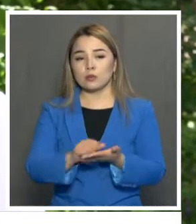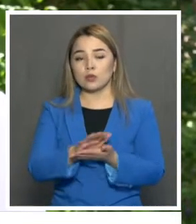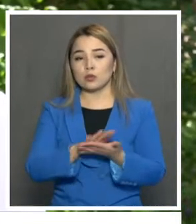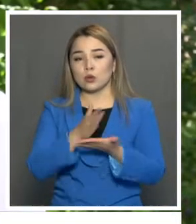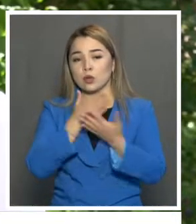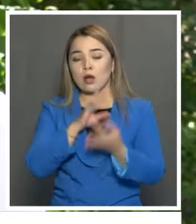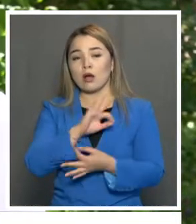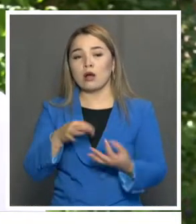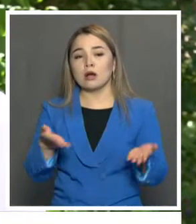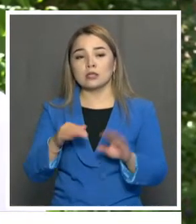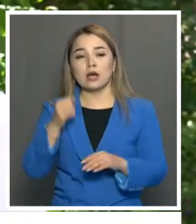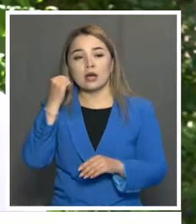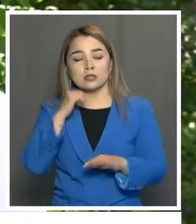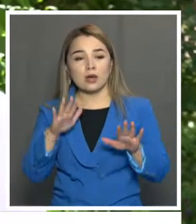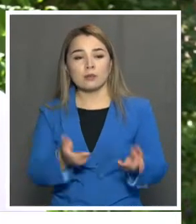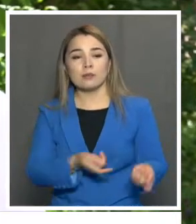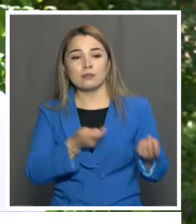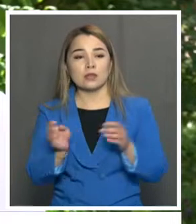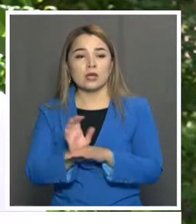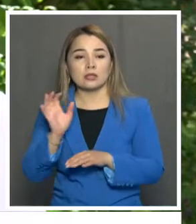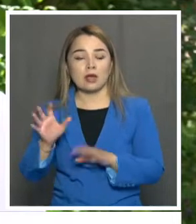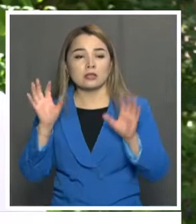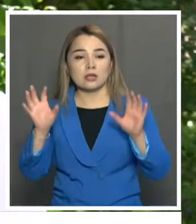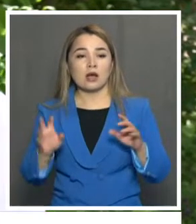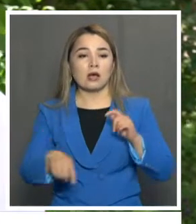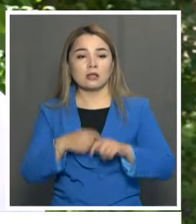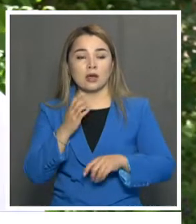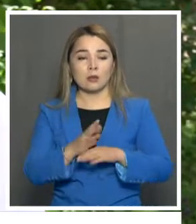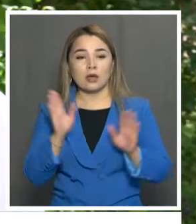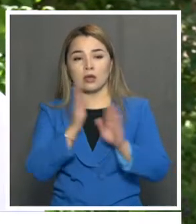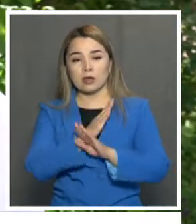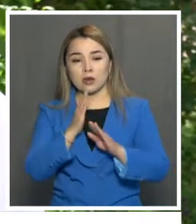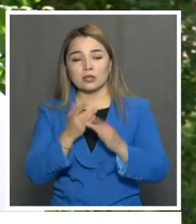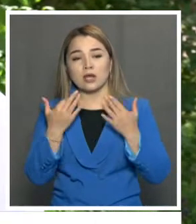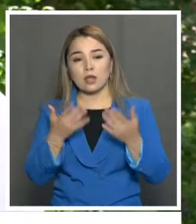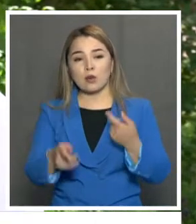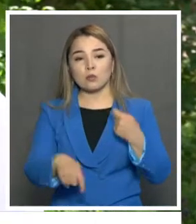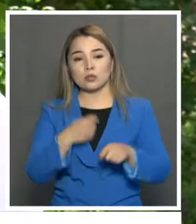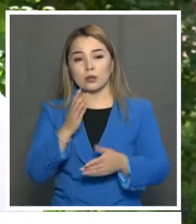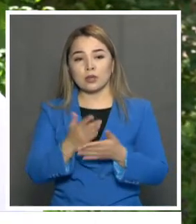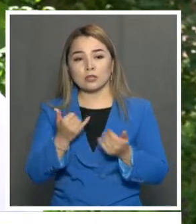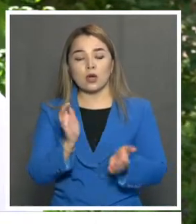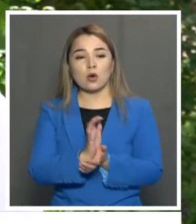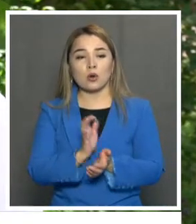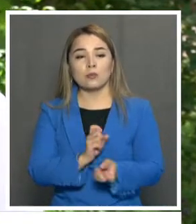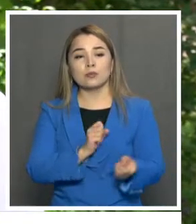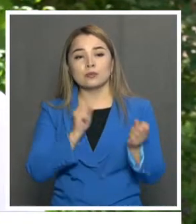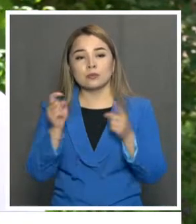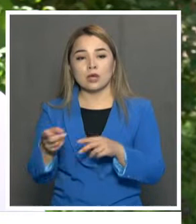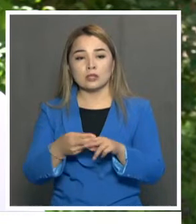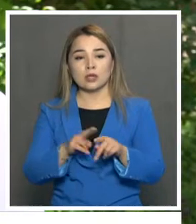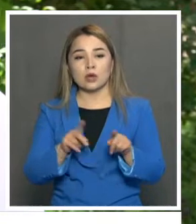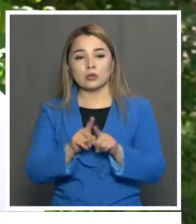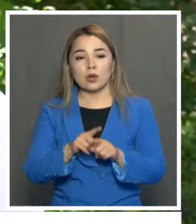жоқ. Қалдықтар ескі полигонға шығарылып жатыр. Бұл заңсыз, экологиялық талаптар бұзылуда. Сондықтан қоқыс шығарушы компанияның